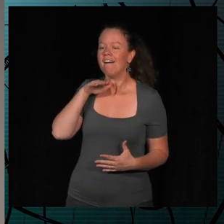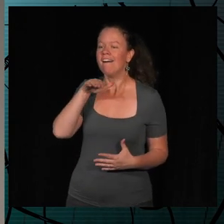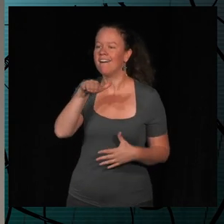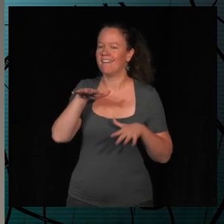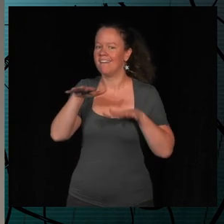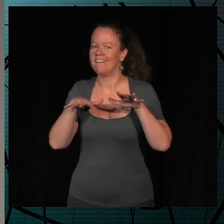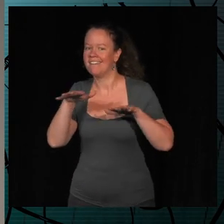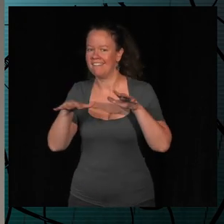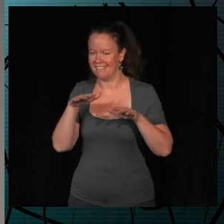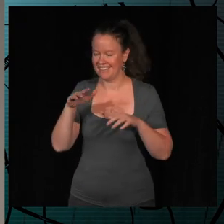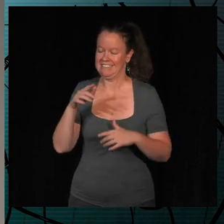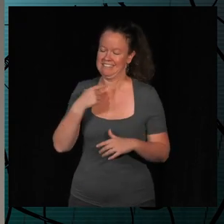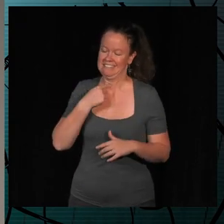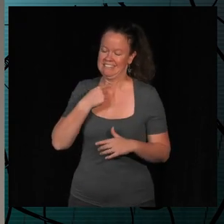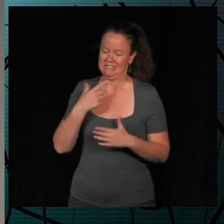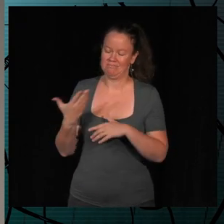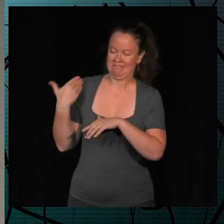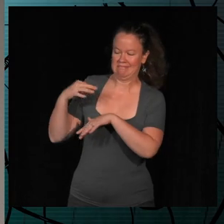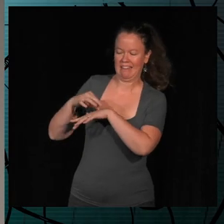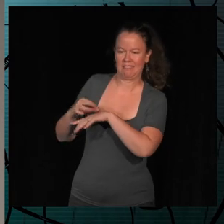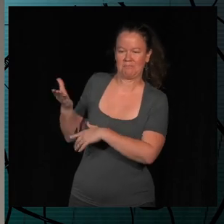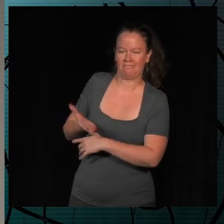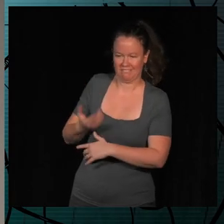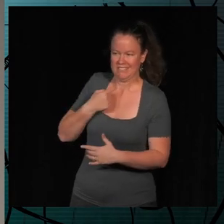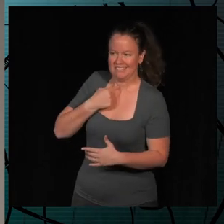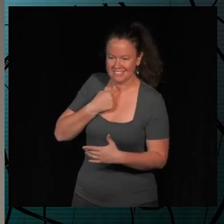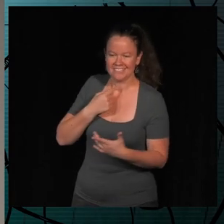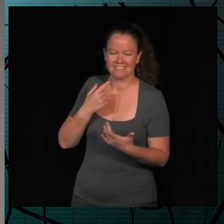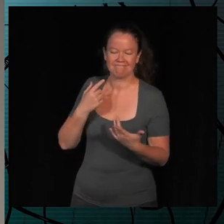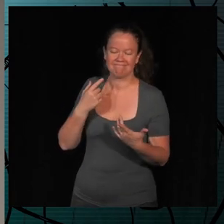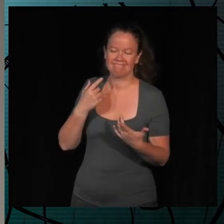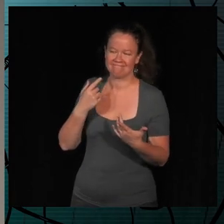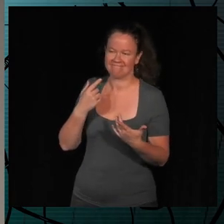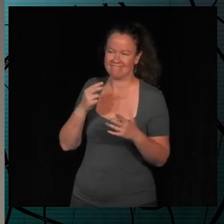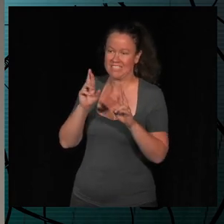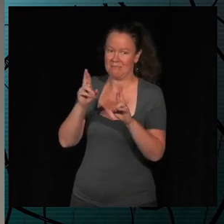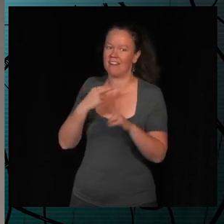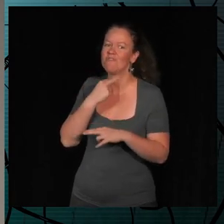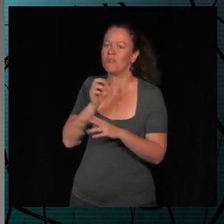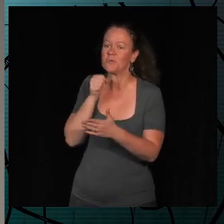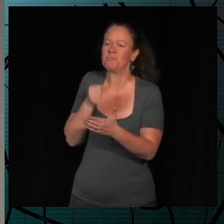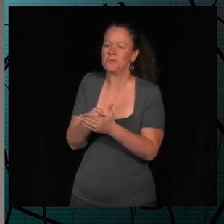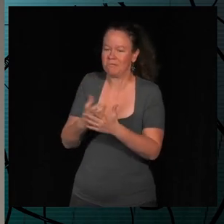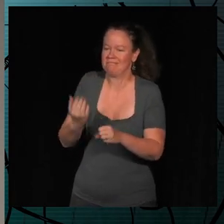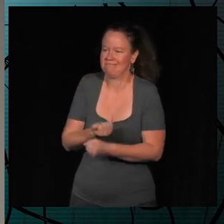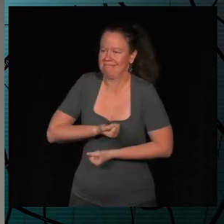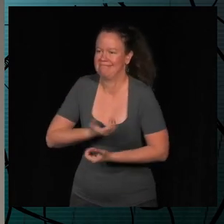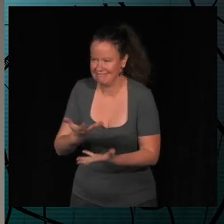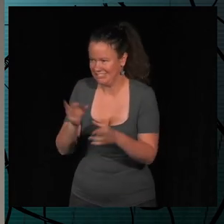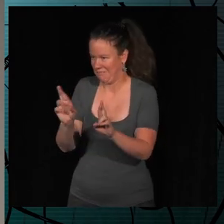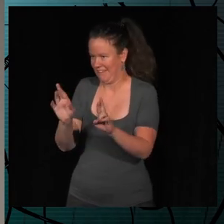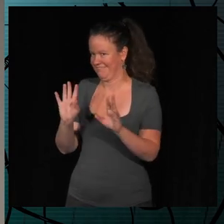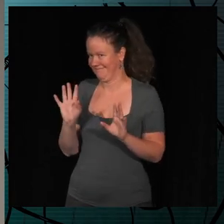est pas encore tout à fait revenue et j'espère que je vais pas avoir un un voilà une une extinction de voix devant